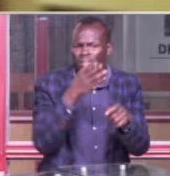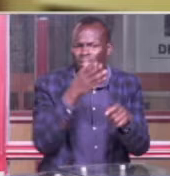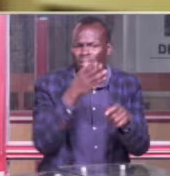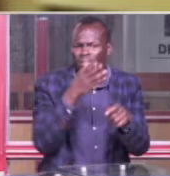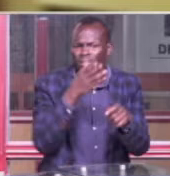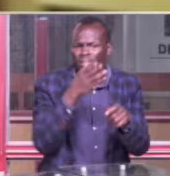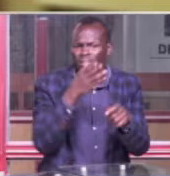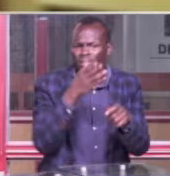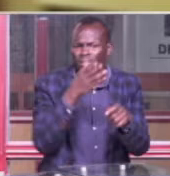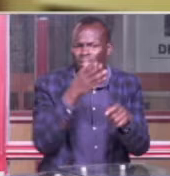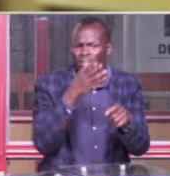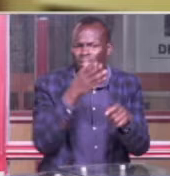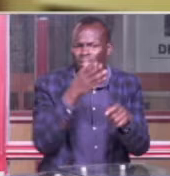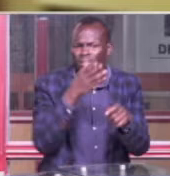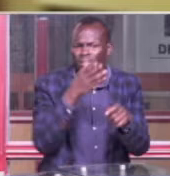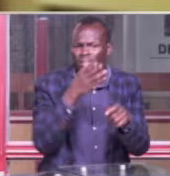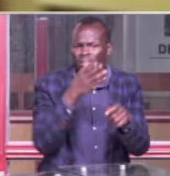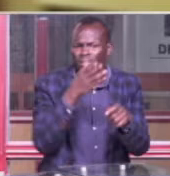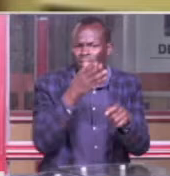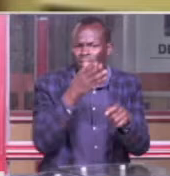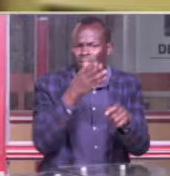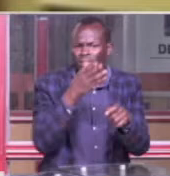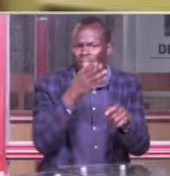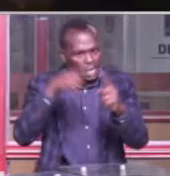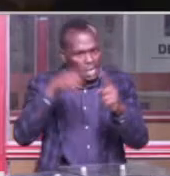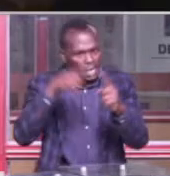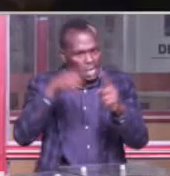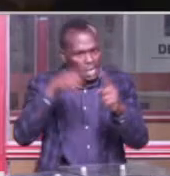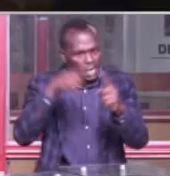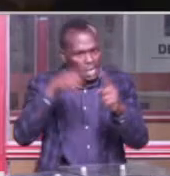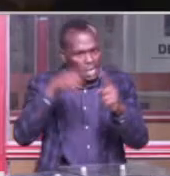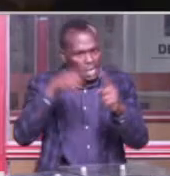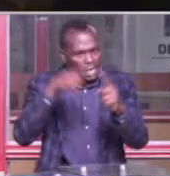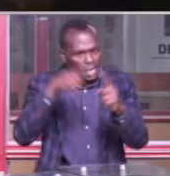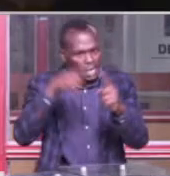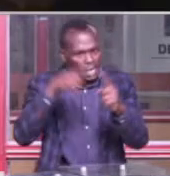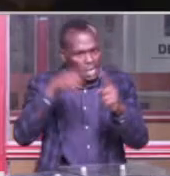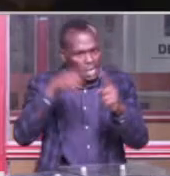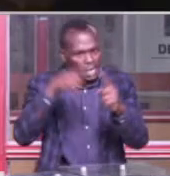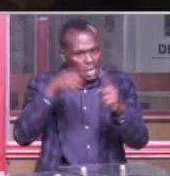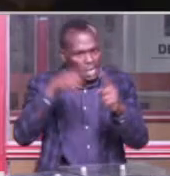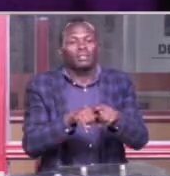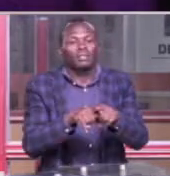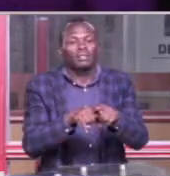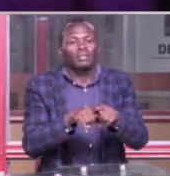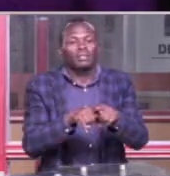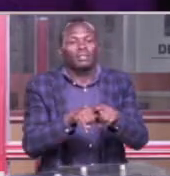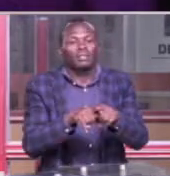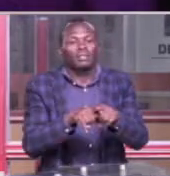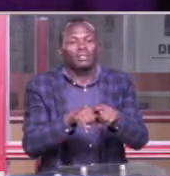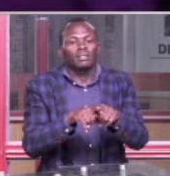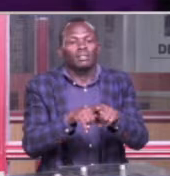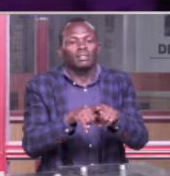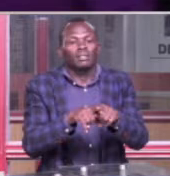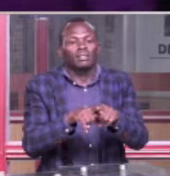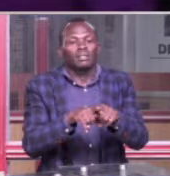mu kkanisa. Abasumba 3 balonda Ssaabalabirizi ng'agenda okulondebwa ateekwa okubeera ng'aweza egy'obukulu 5 ate abadde